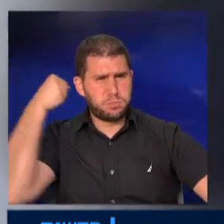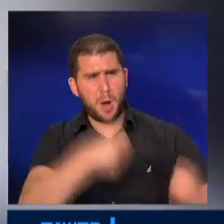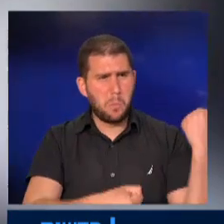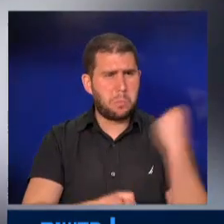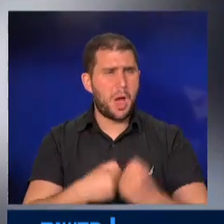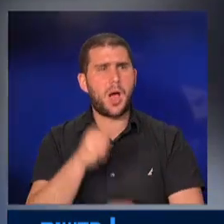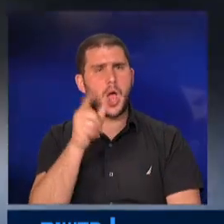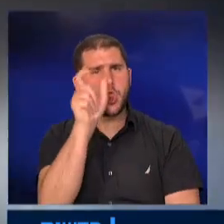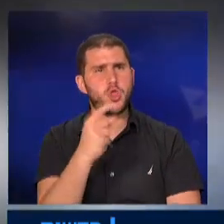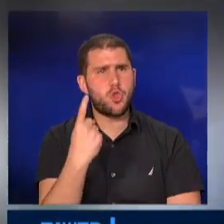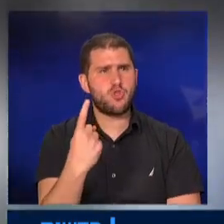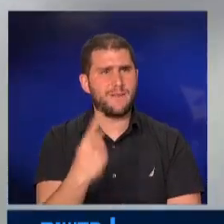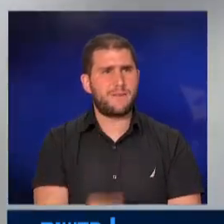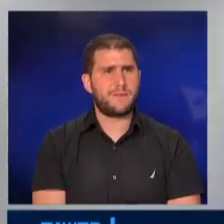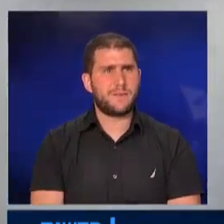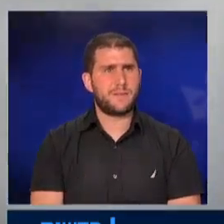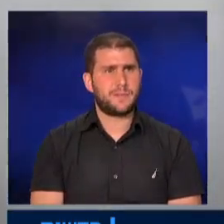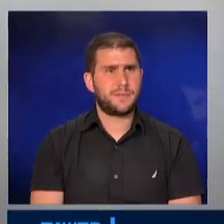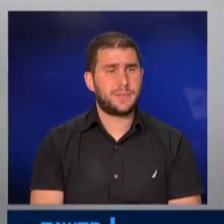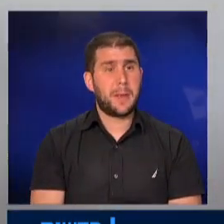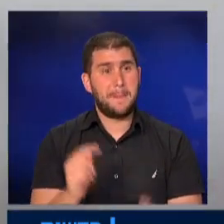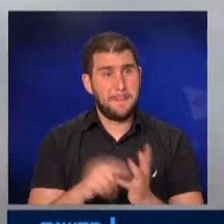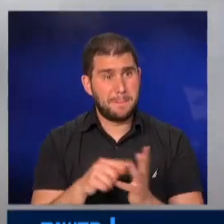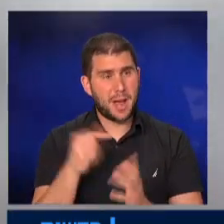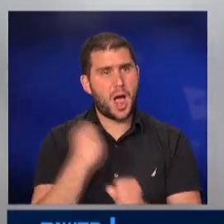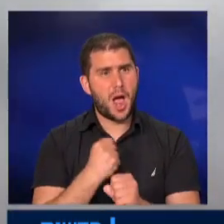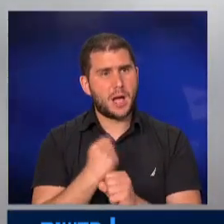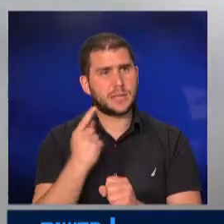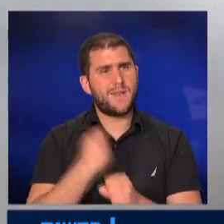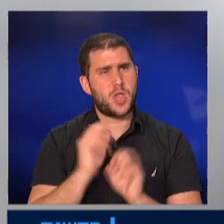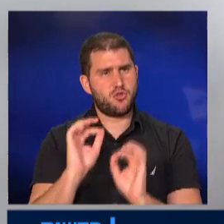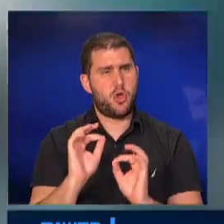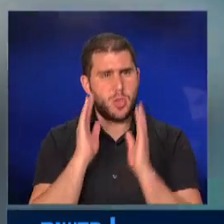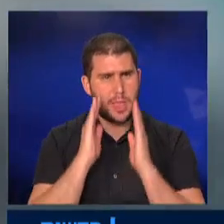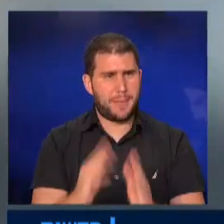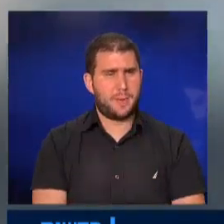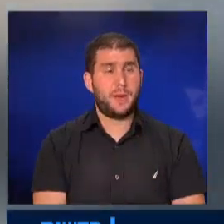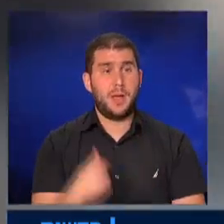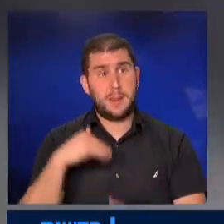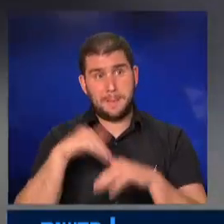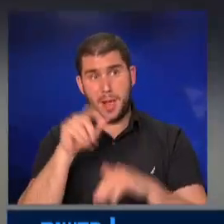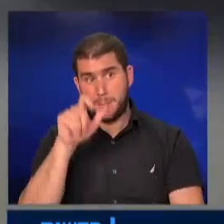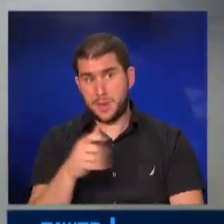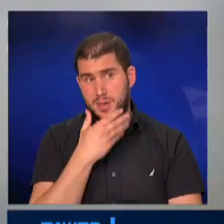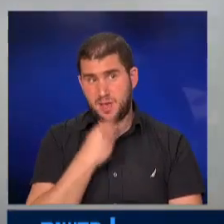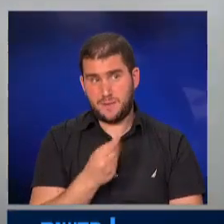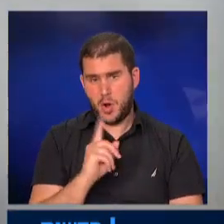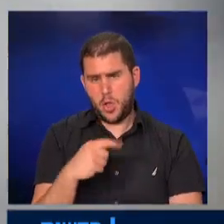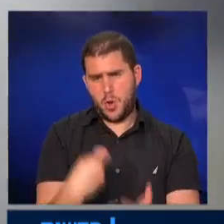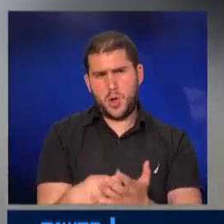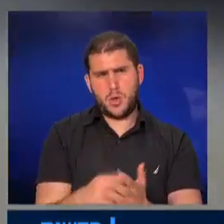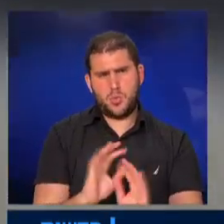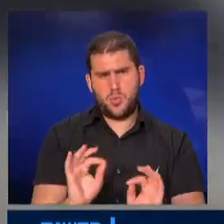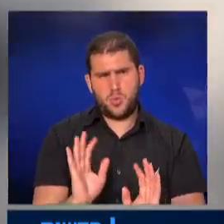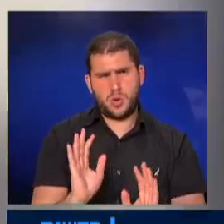ללא הפסקה על ידי תושב, רק משום שעשה נאמנה את עבודתו. אני מהר לבן אדם יפה, לא בא לרשום